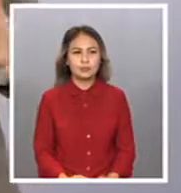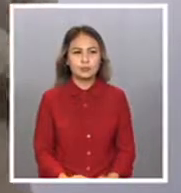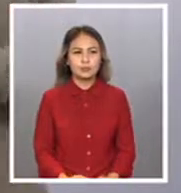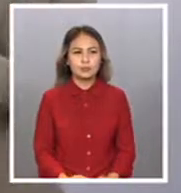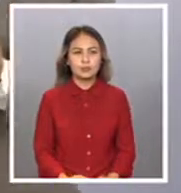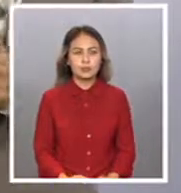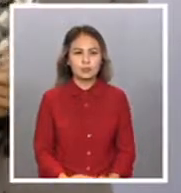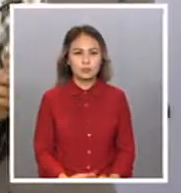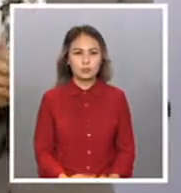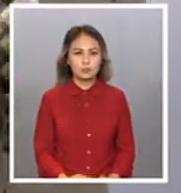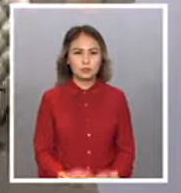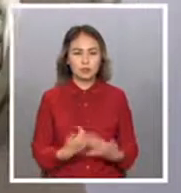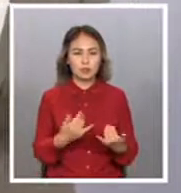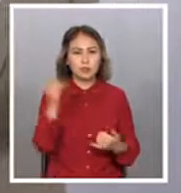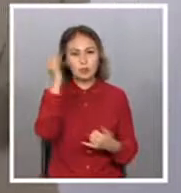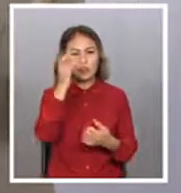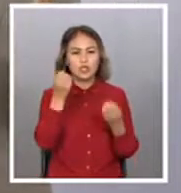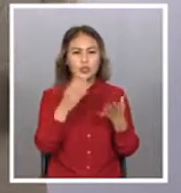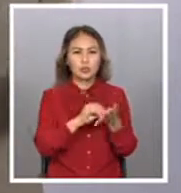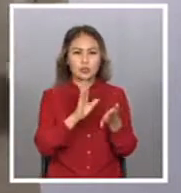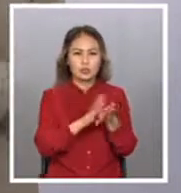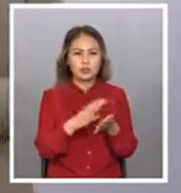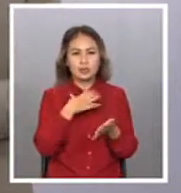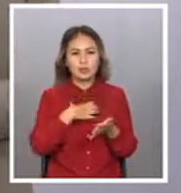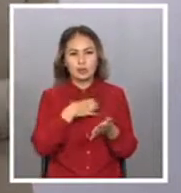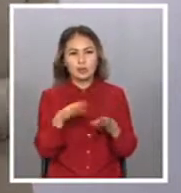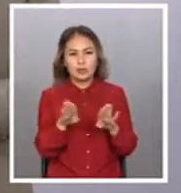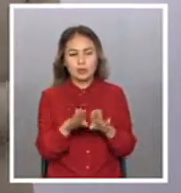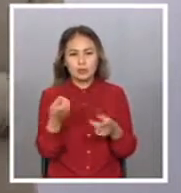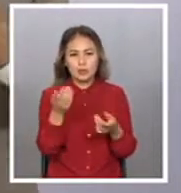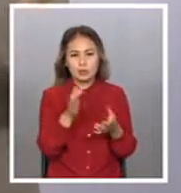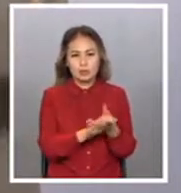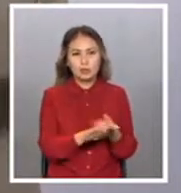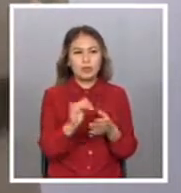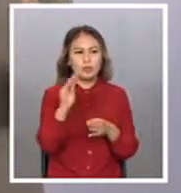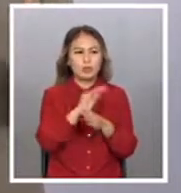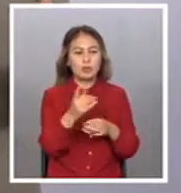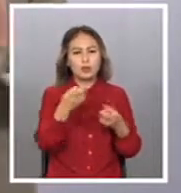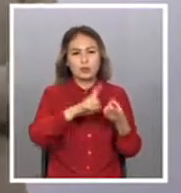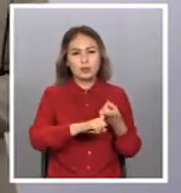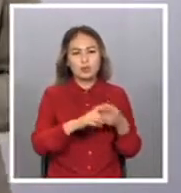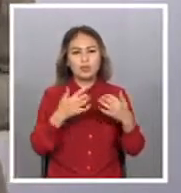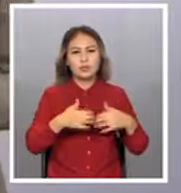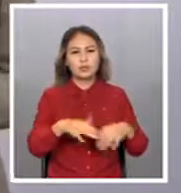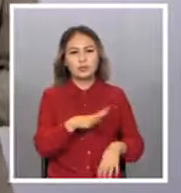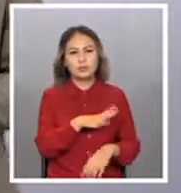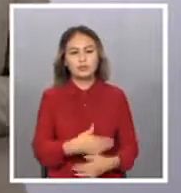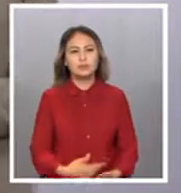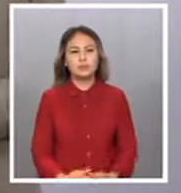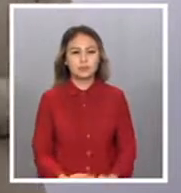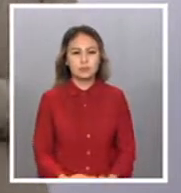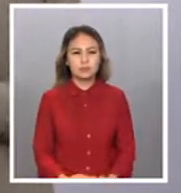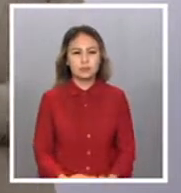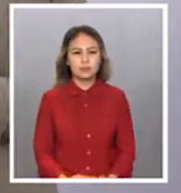Осымен балалар, бүгінгі сабақта біз жай бөлшектің негізгі қасиетімен таныстық, және соған қатысты есептер шығардық. Келесі